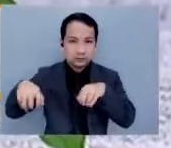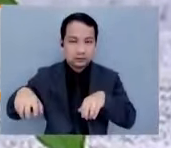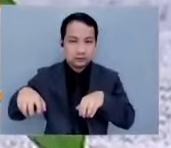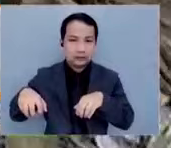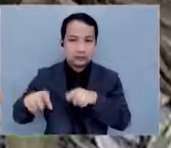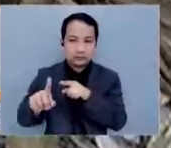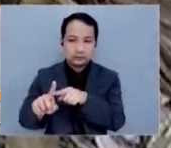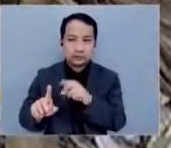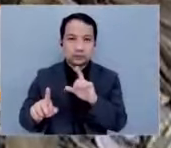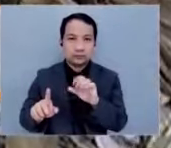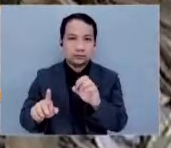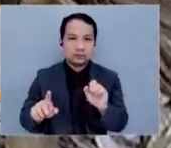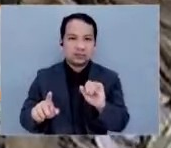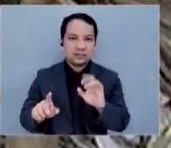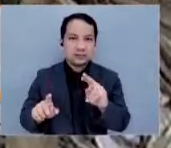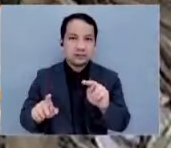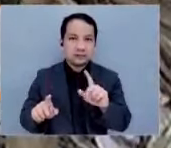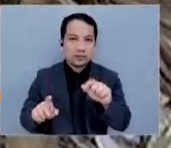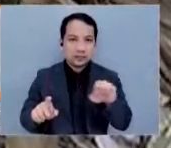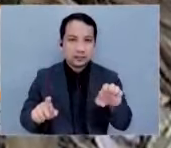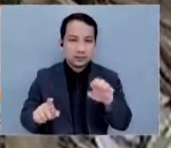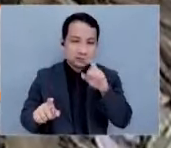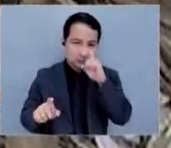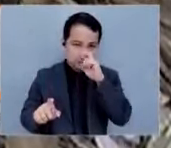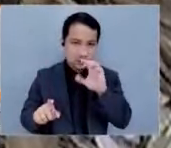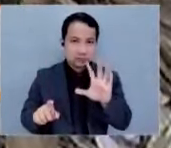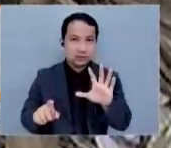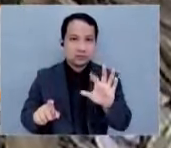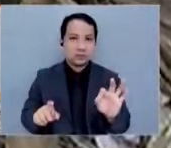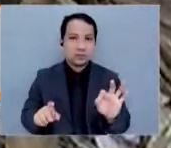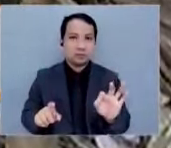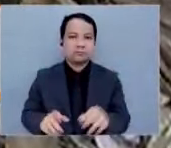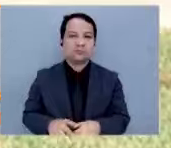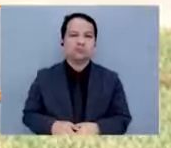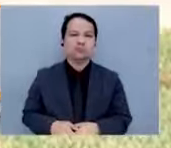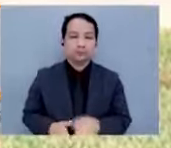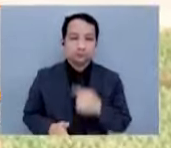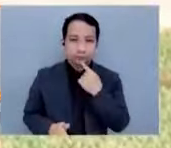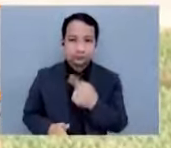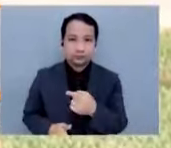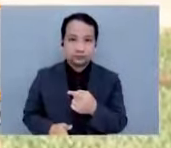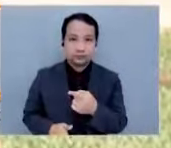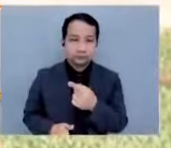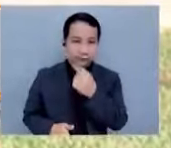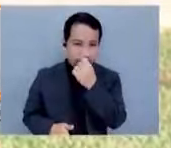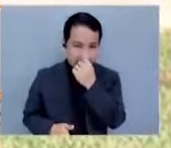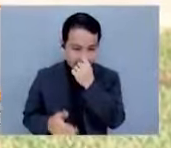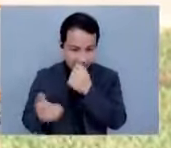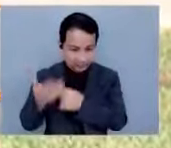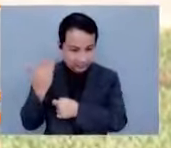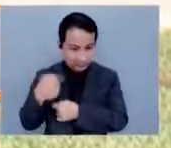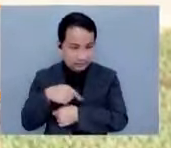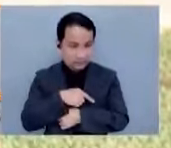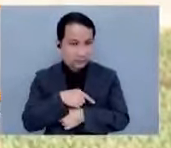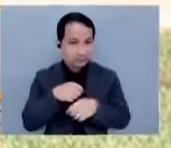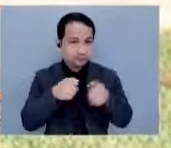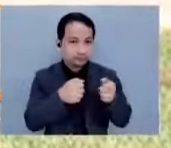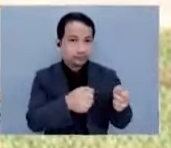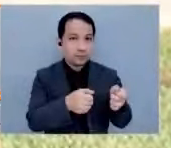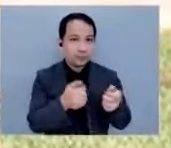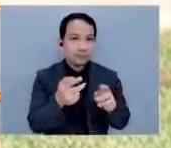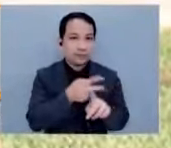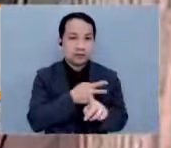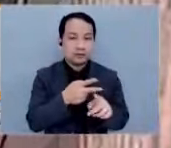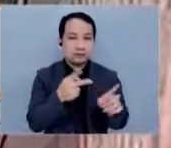Ludovico Ibanez, 59 anyos. Ayon sa mga otoridad, nagpapahangin sa gilid ng kalsada ang mga biktima